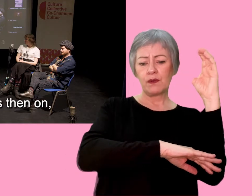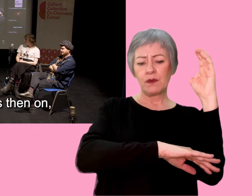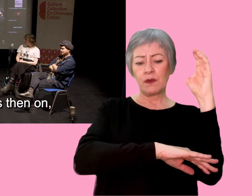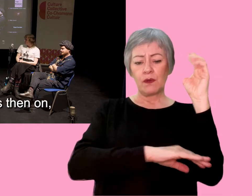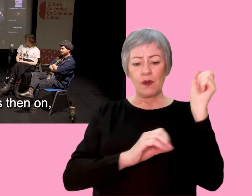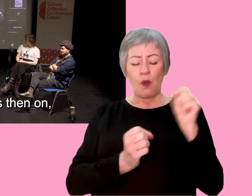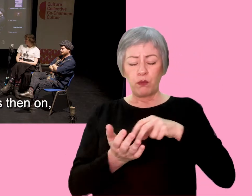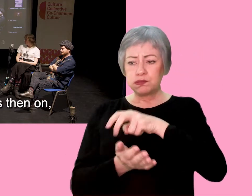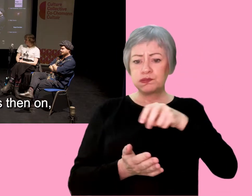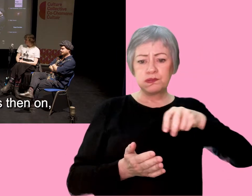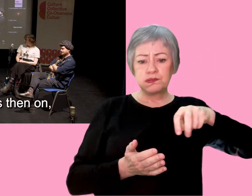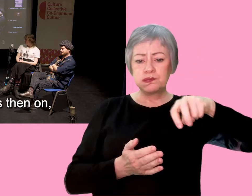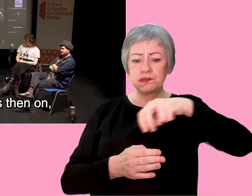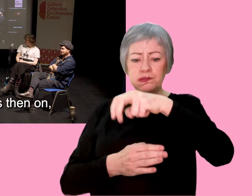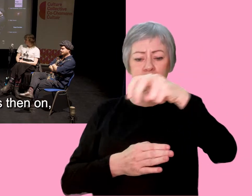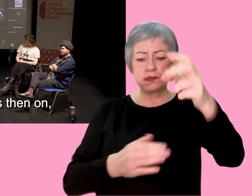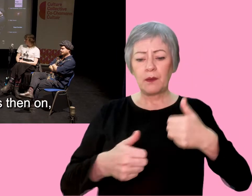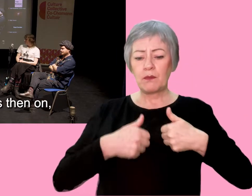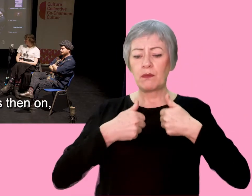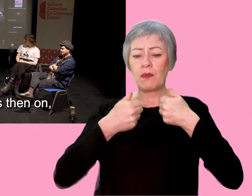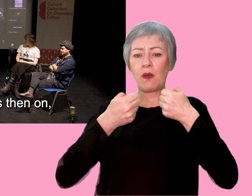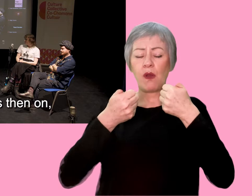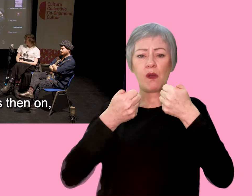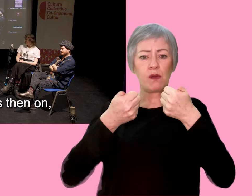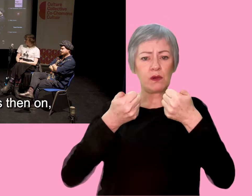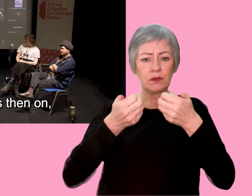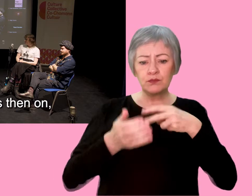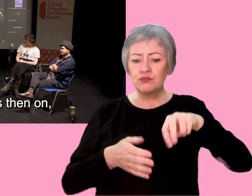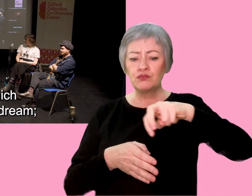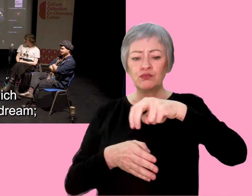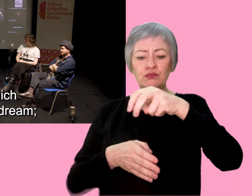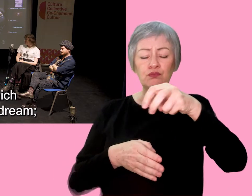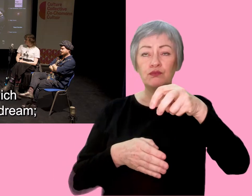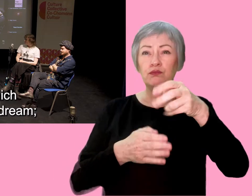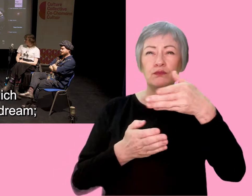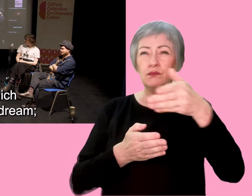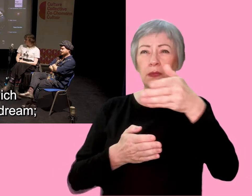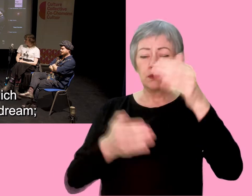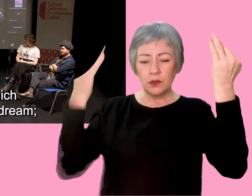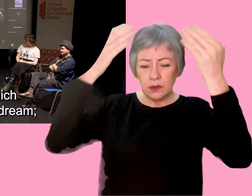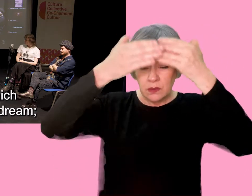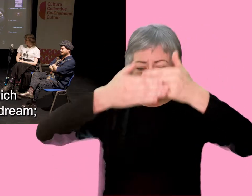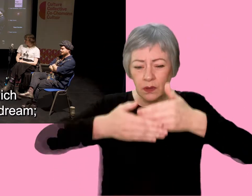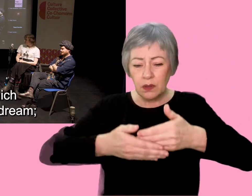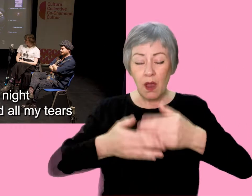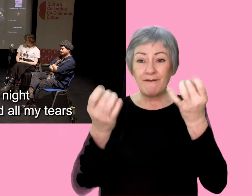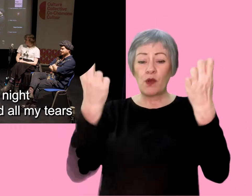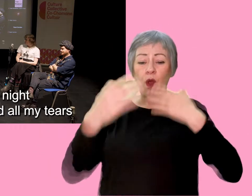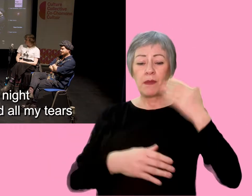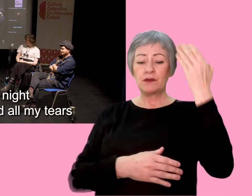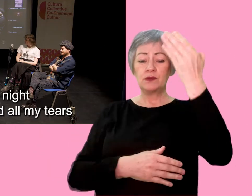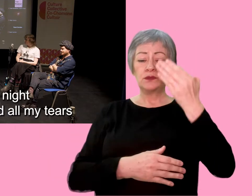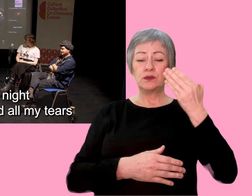ثم إلى ليل نسيت فيه حلمي سأهديه بقايا العمر